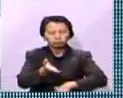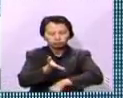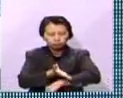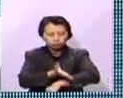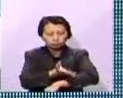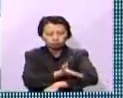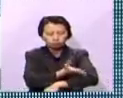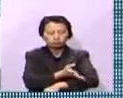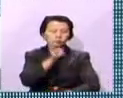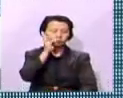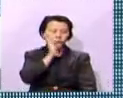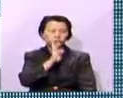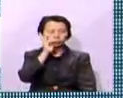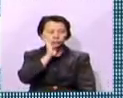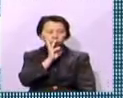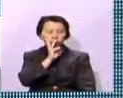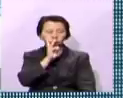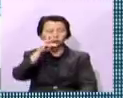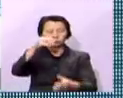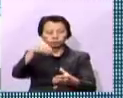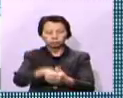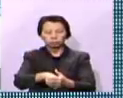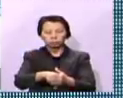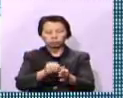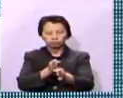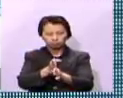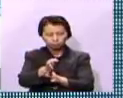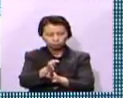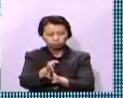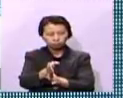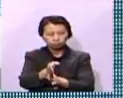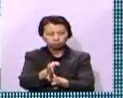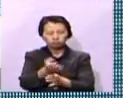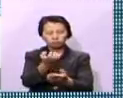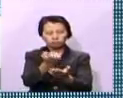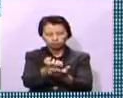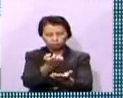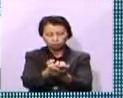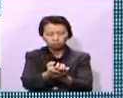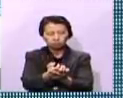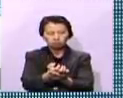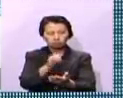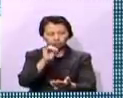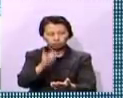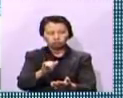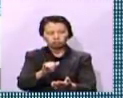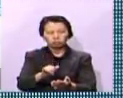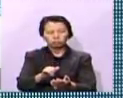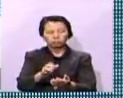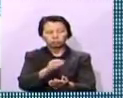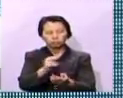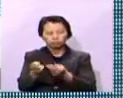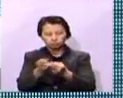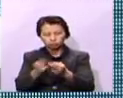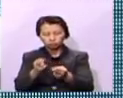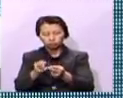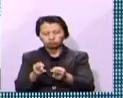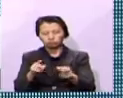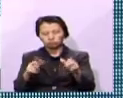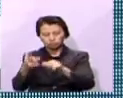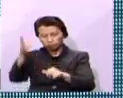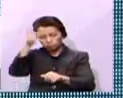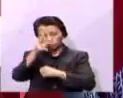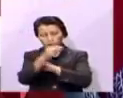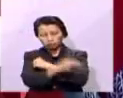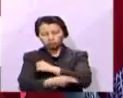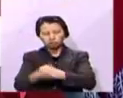memperkasakan wanita di dalam bidang ekonomi yang dan diusahakan oleh kerajaan negeri dan